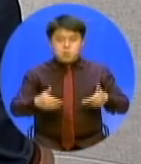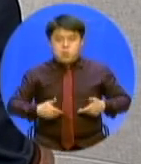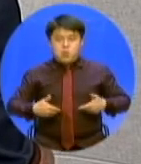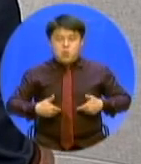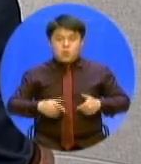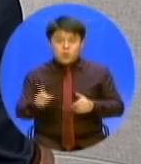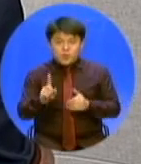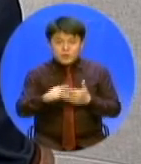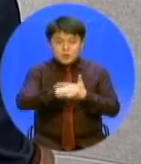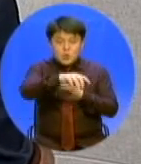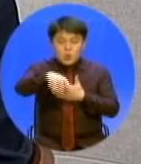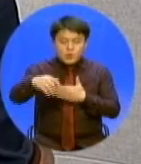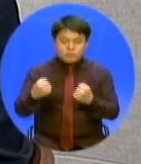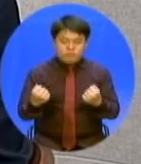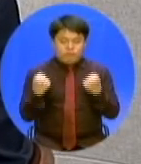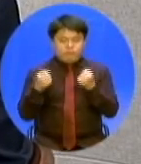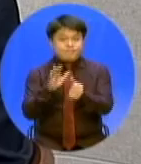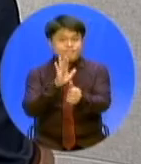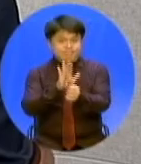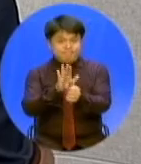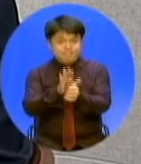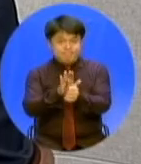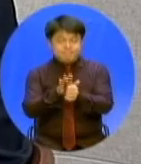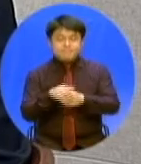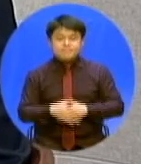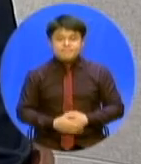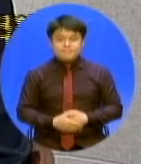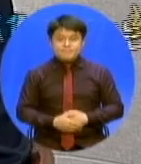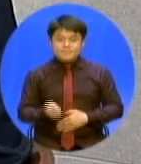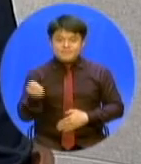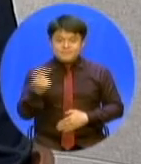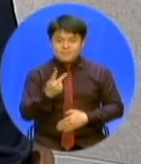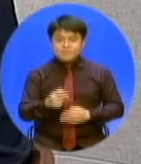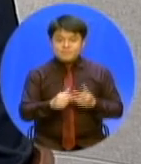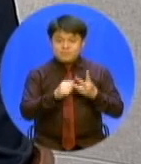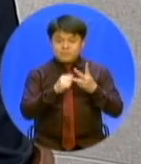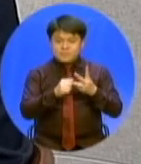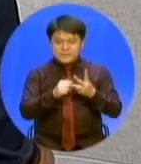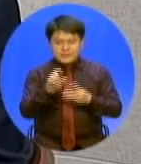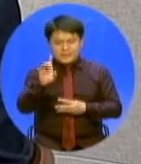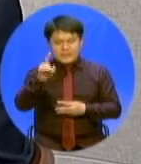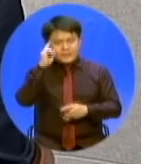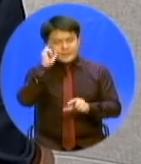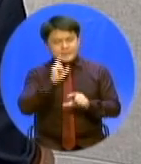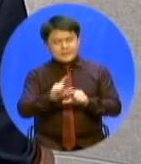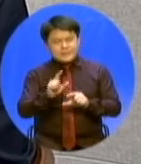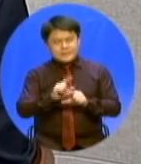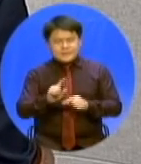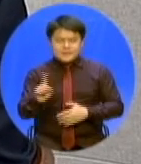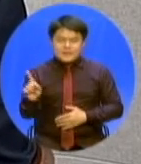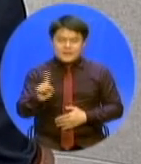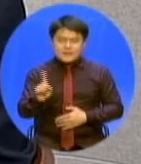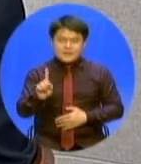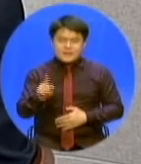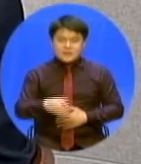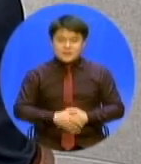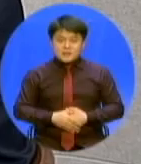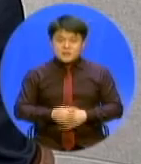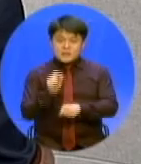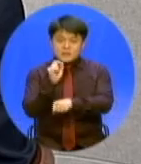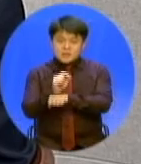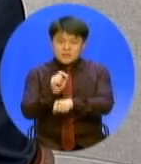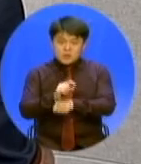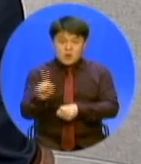그래서 지역에는 활력을 이렇게 두 번째를 정하고 네. 그 다음 하나 고민을 했습니다. 네. 많은